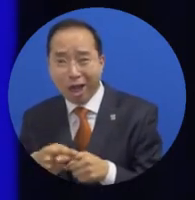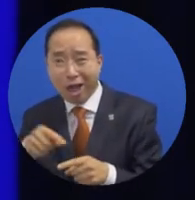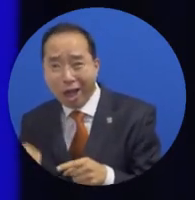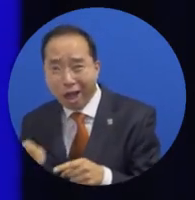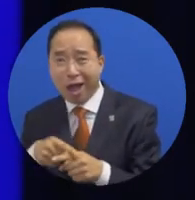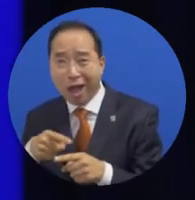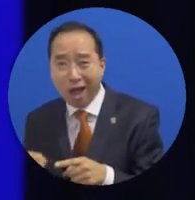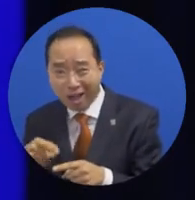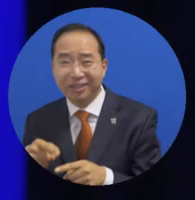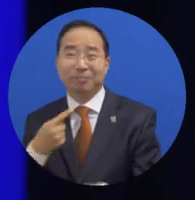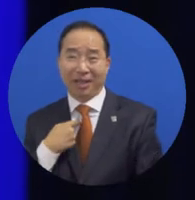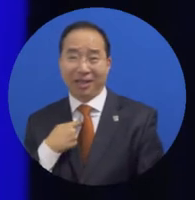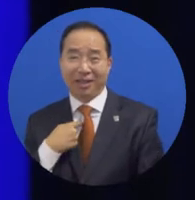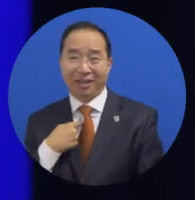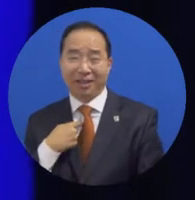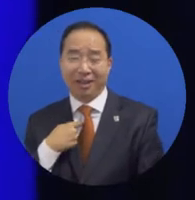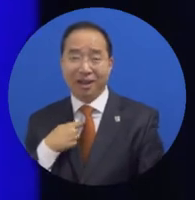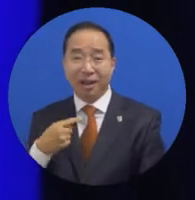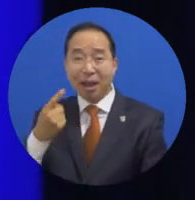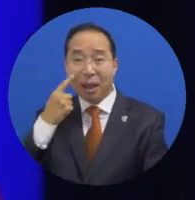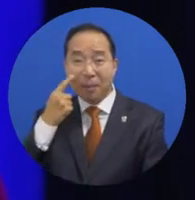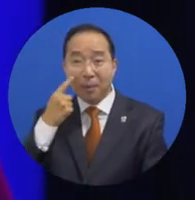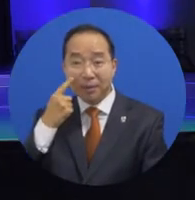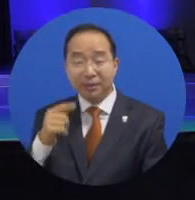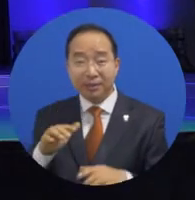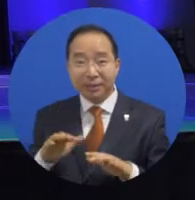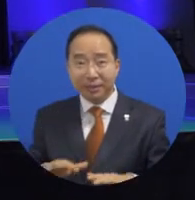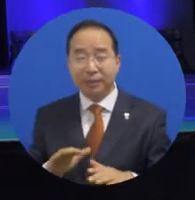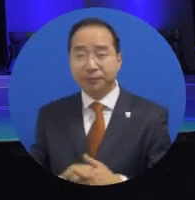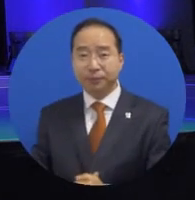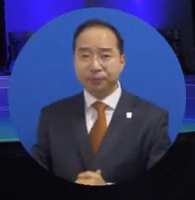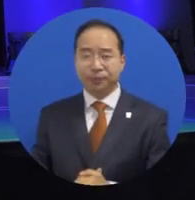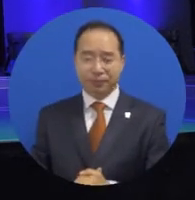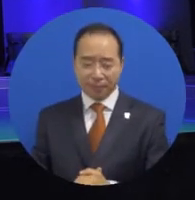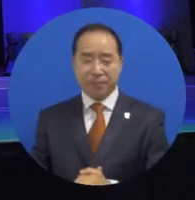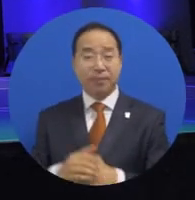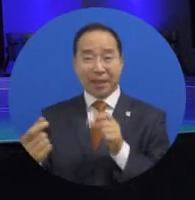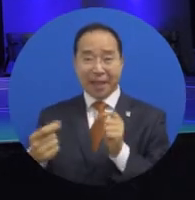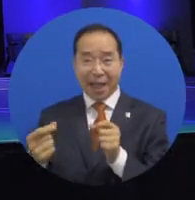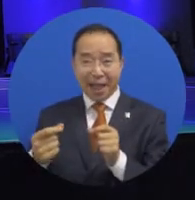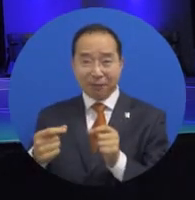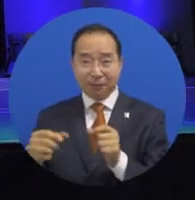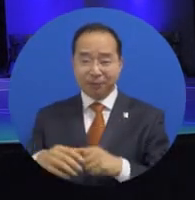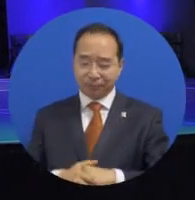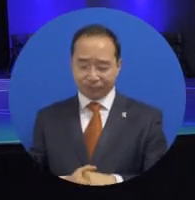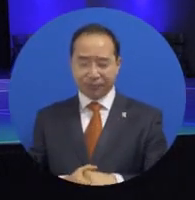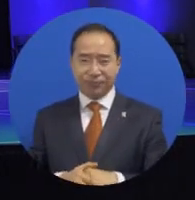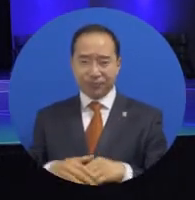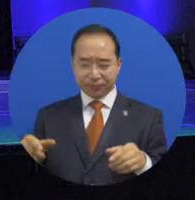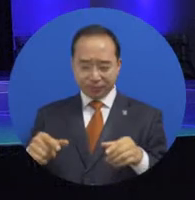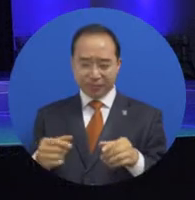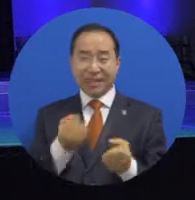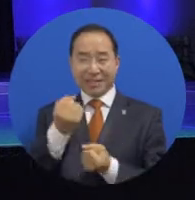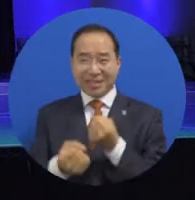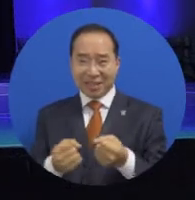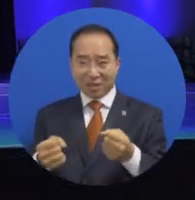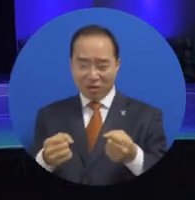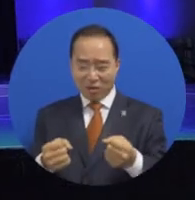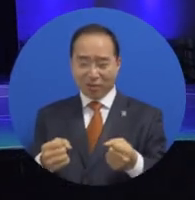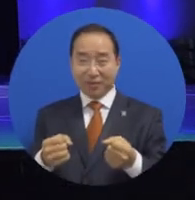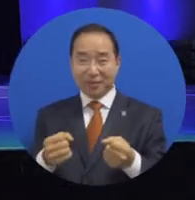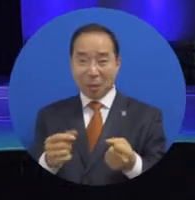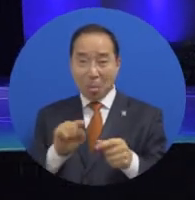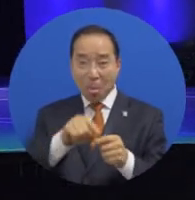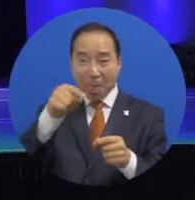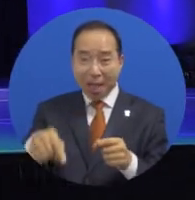그런데 어느덧 자전거를 조금씩 타다 보니까 이제 그 동네 슈퍼에 바구니 달린 자전거였거든요. 그래서 감자도